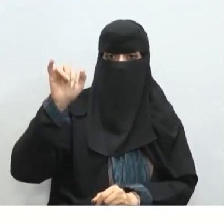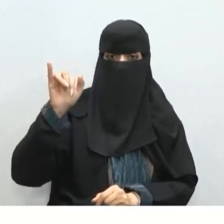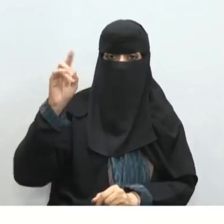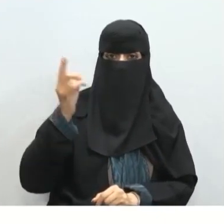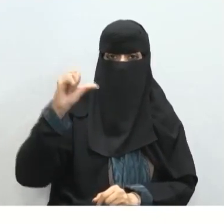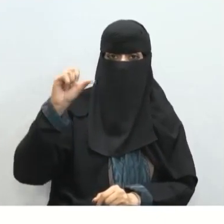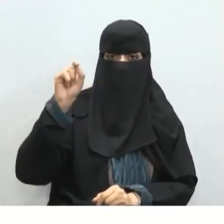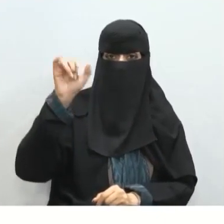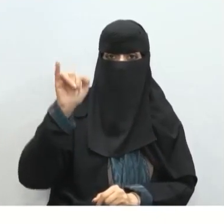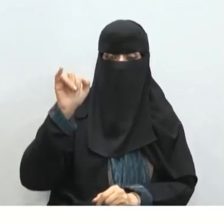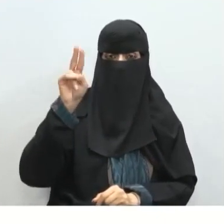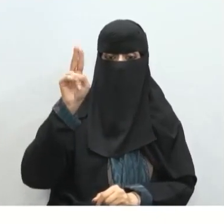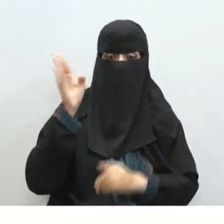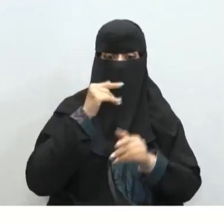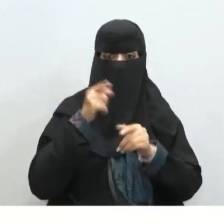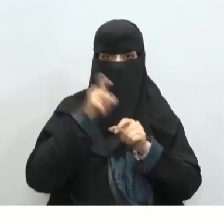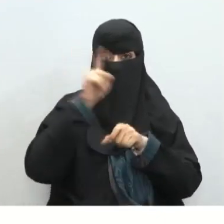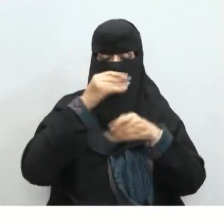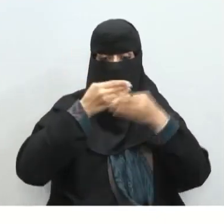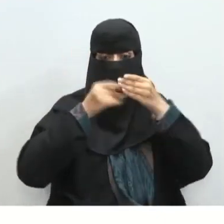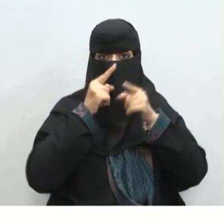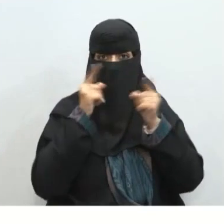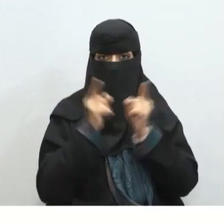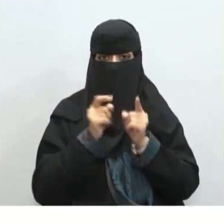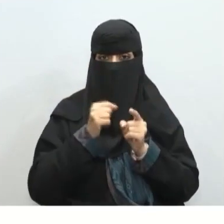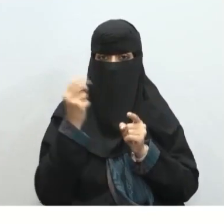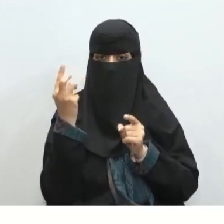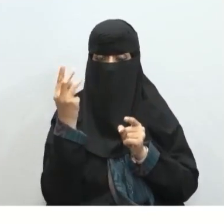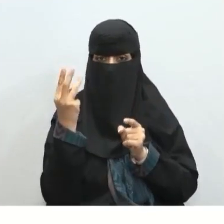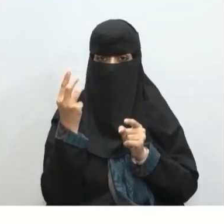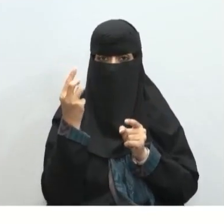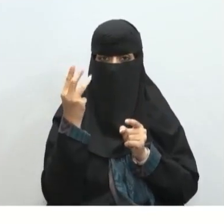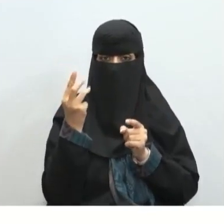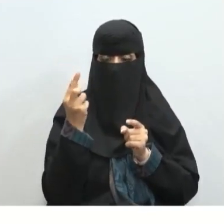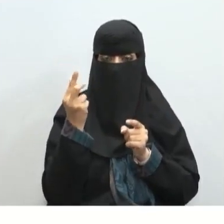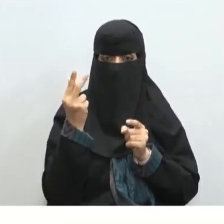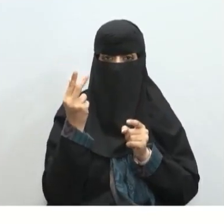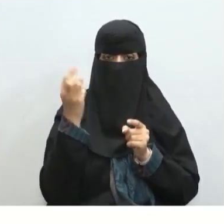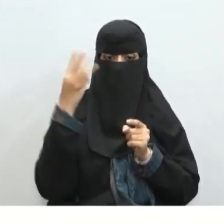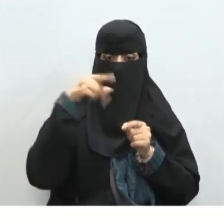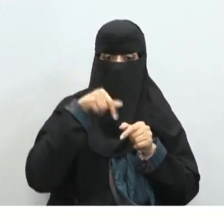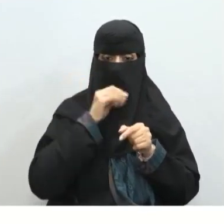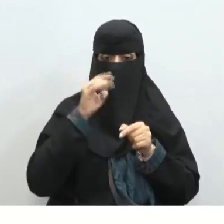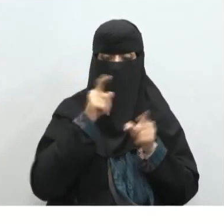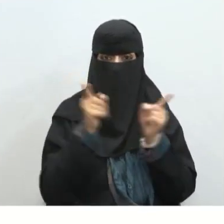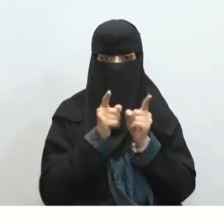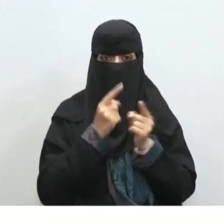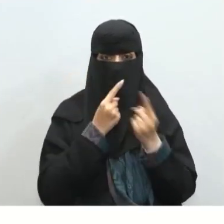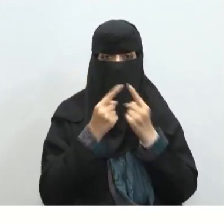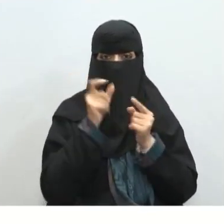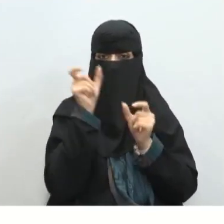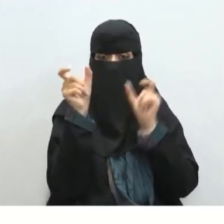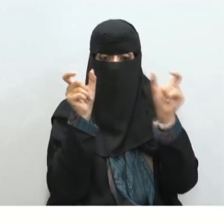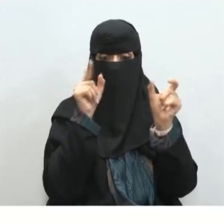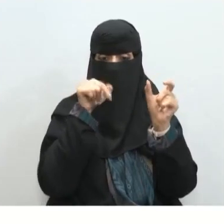البيروفيت في الاسئله البنائيه وبالتحديد سؤال 38 اجابه قصيره ناقش وناقش دور كلا من الناد